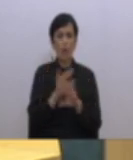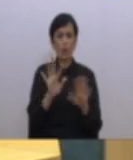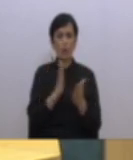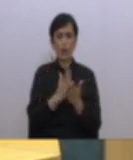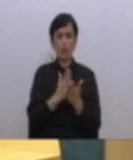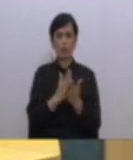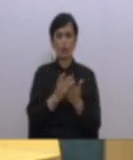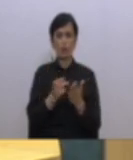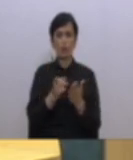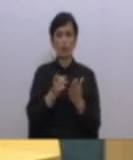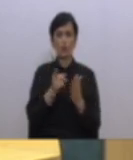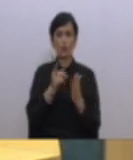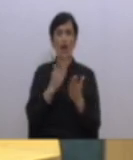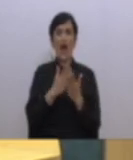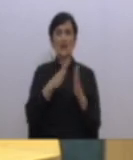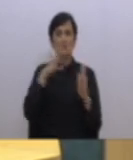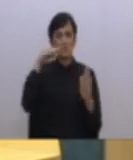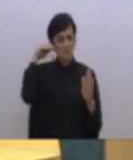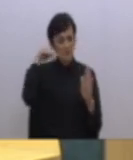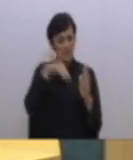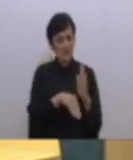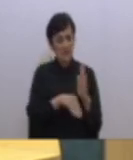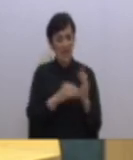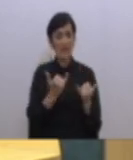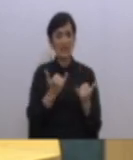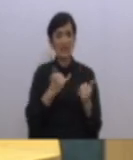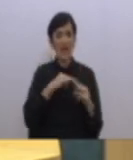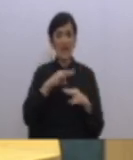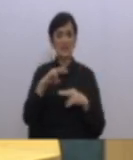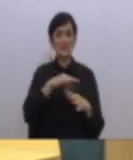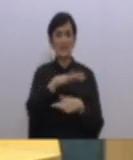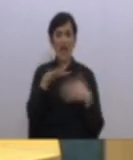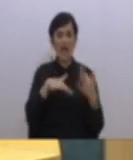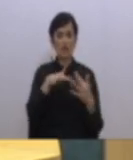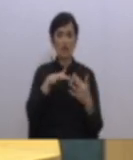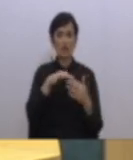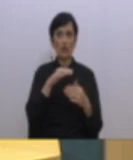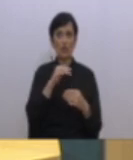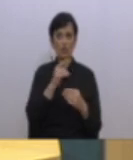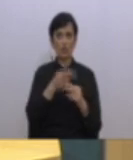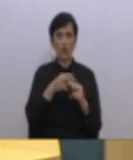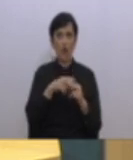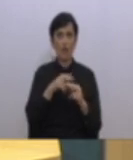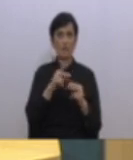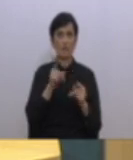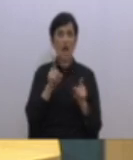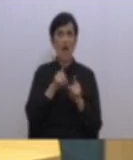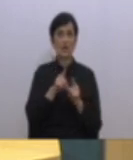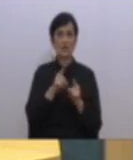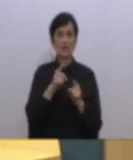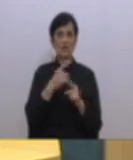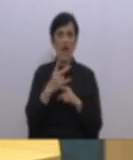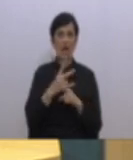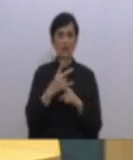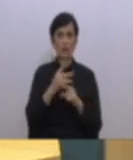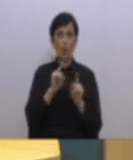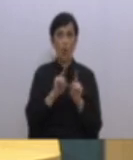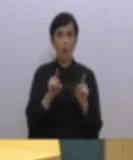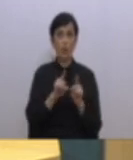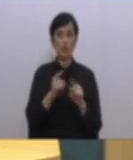და სკერზე არის დემონდელი დესტრუქციული ანარქისტული ოპოზიცია, ექსტრემისტული ოპოზიცია. ეხლა რა შეიძლება,